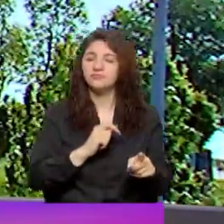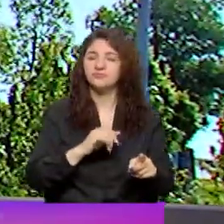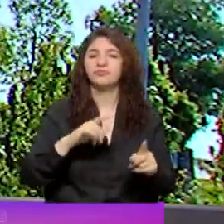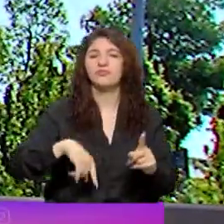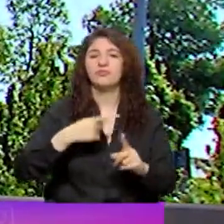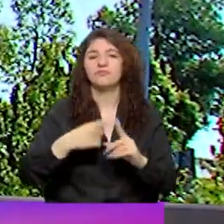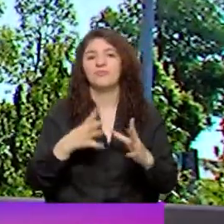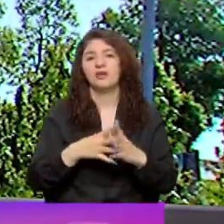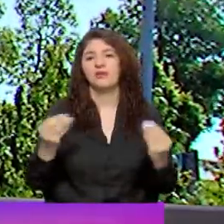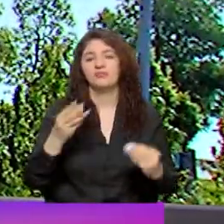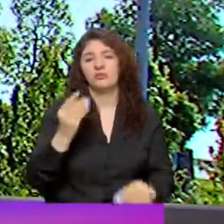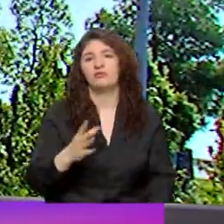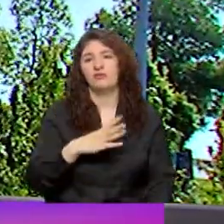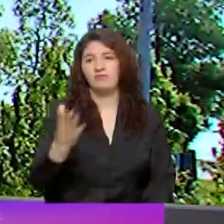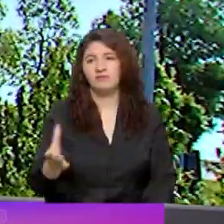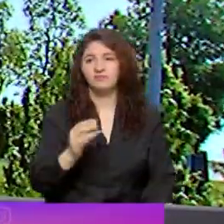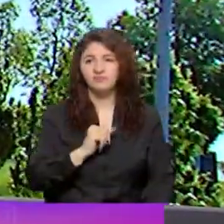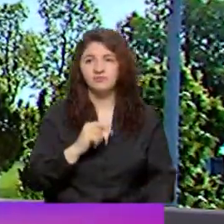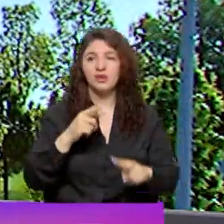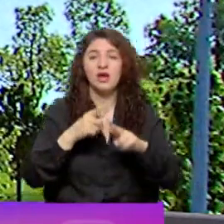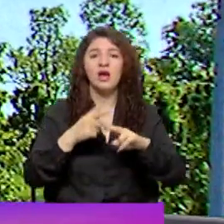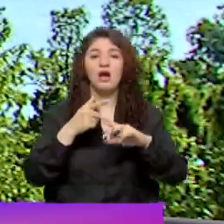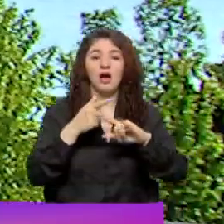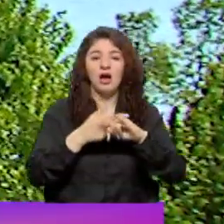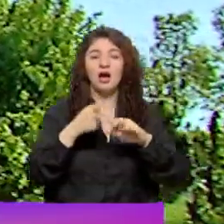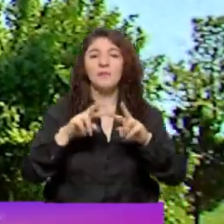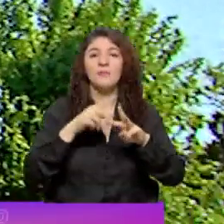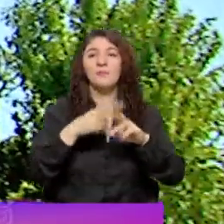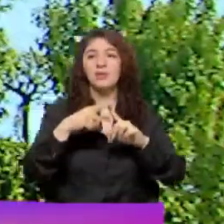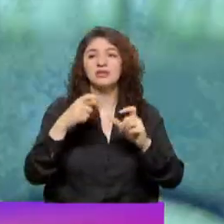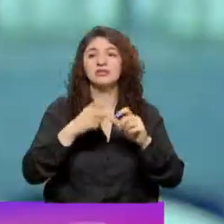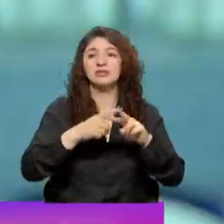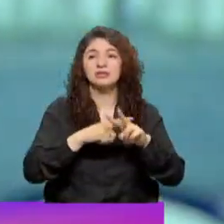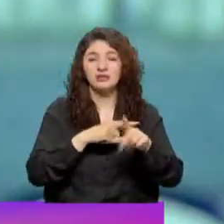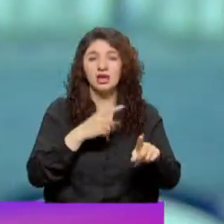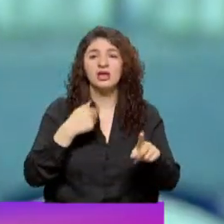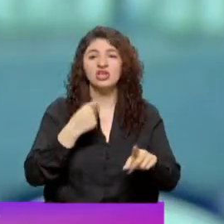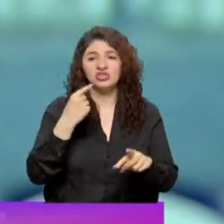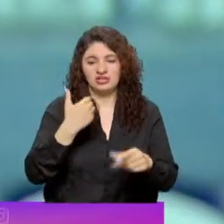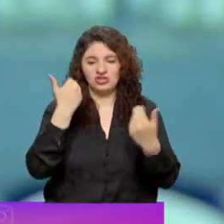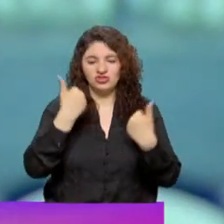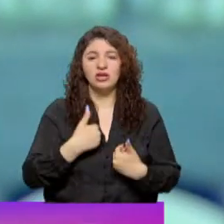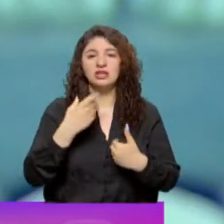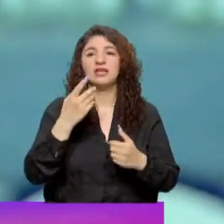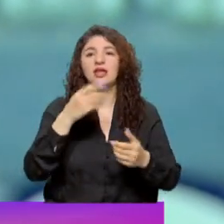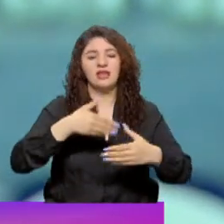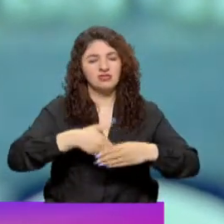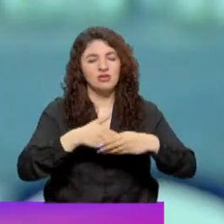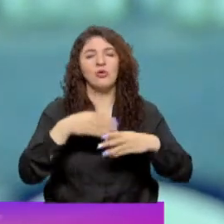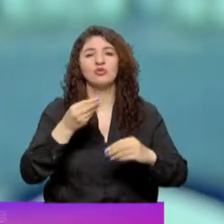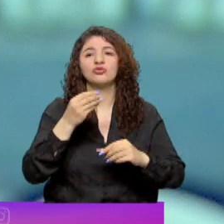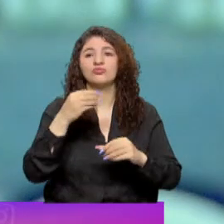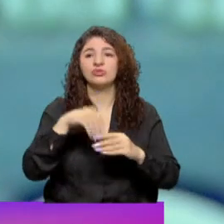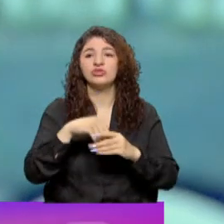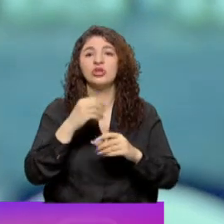ayrıca yitirdiklerimiz var Ahmet Sait şahsen de tanımaktan Onur Bu bir değerli bilim